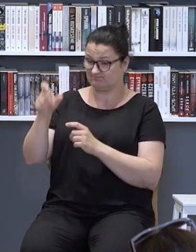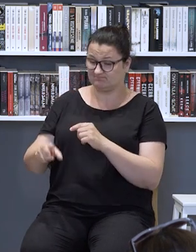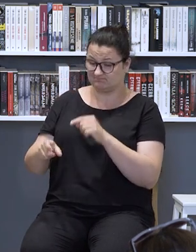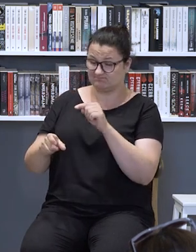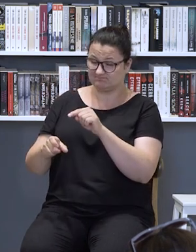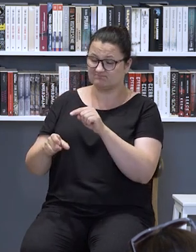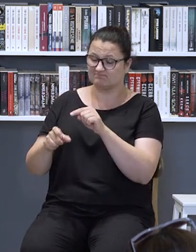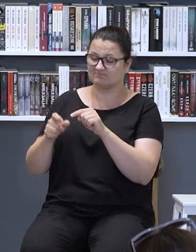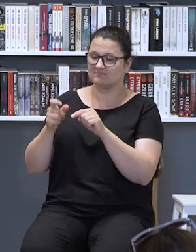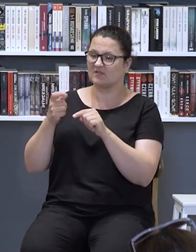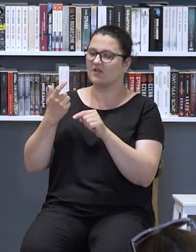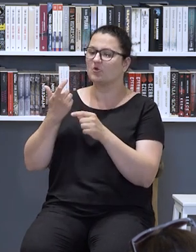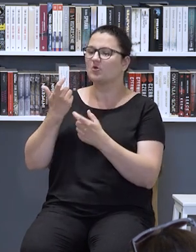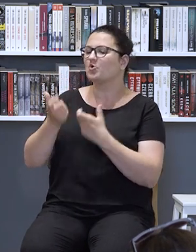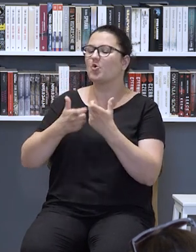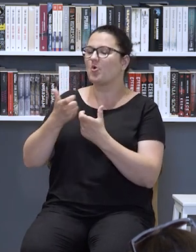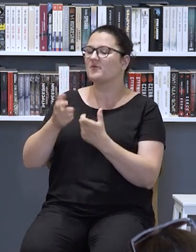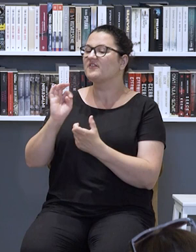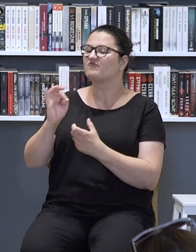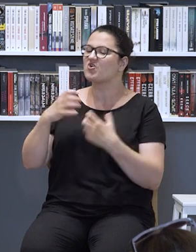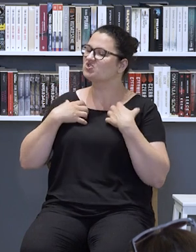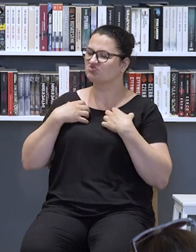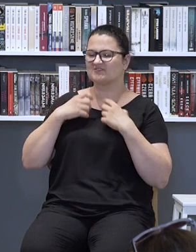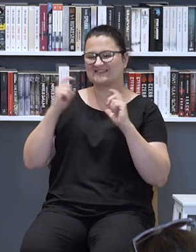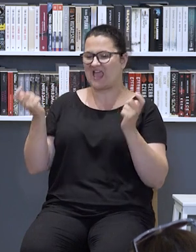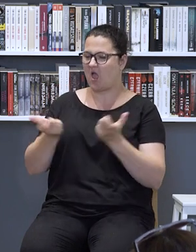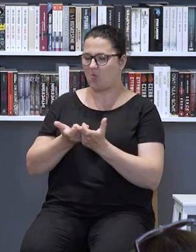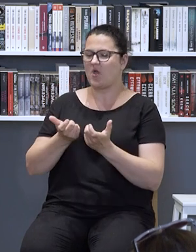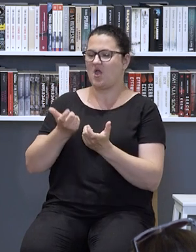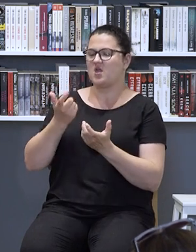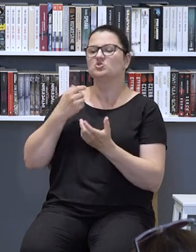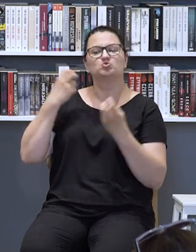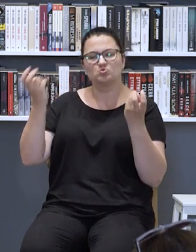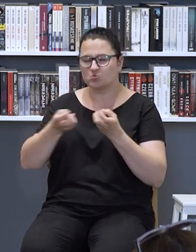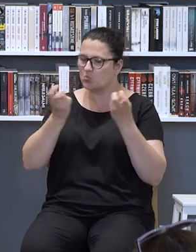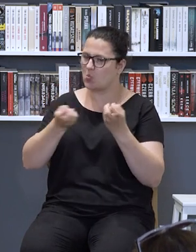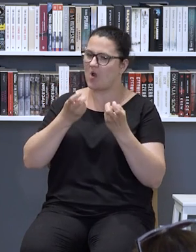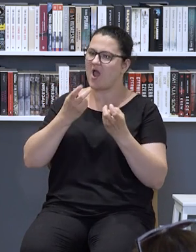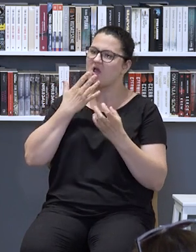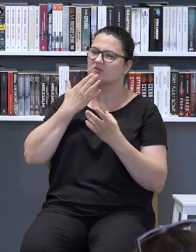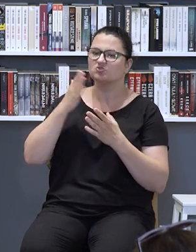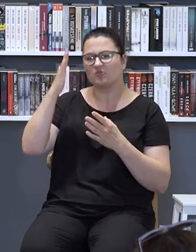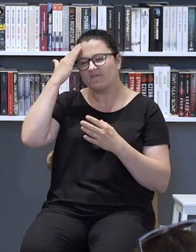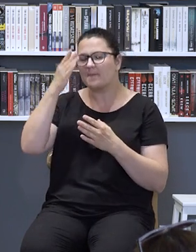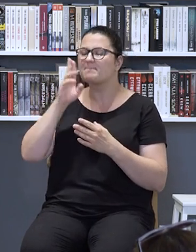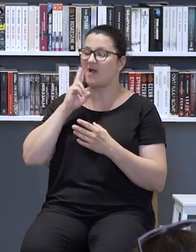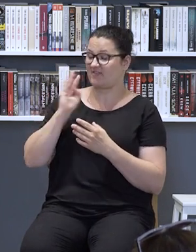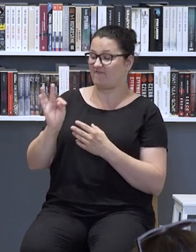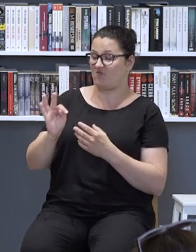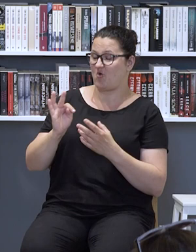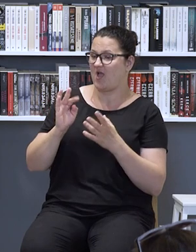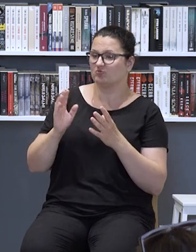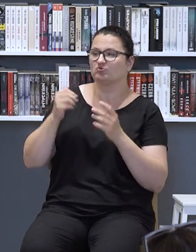zamienia w wielkie poszukiwanie. On próbuje się dowiedzieć, co się stało z jego matką. I to jest taka historia, która pozwala